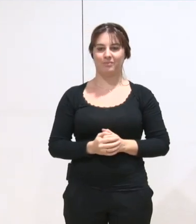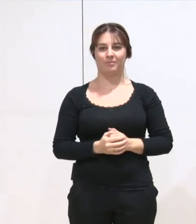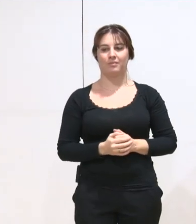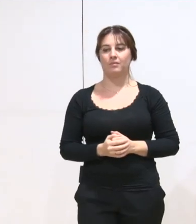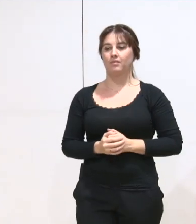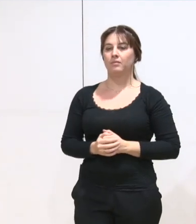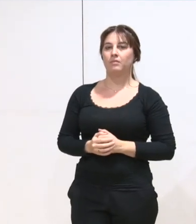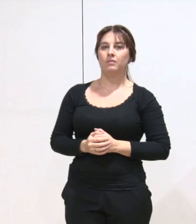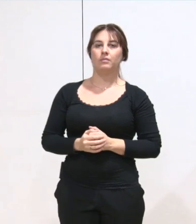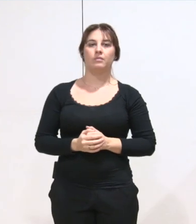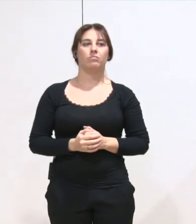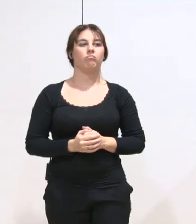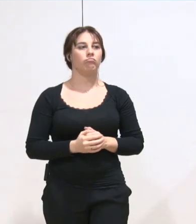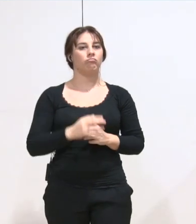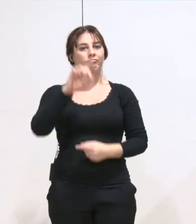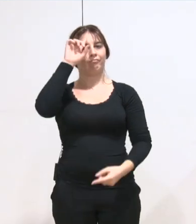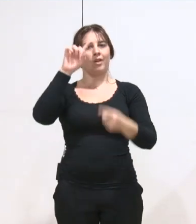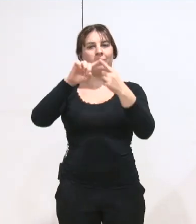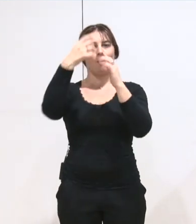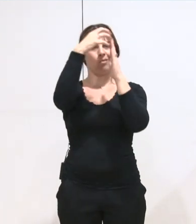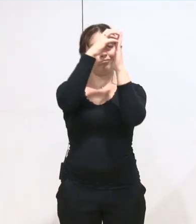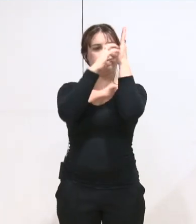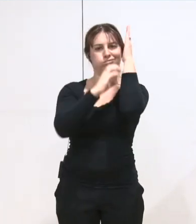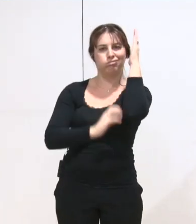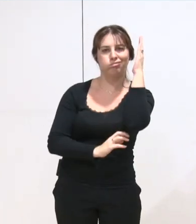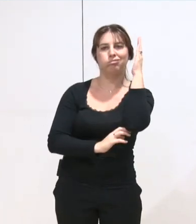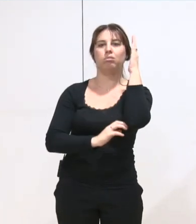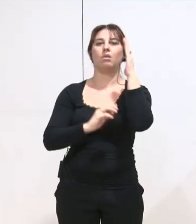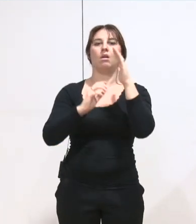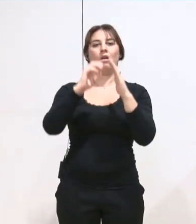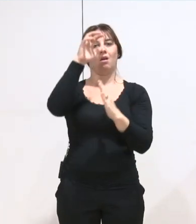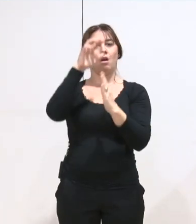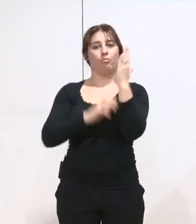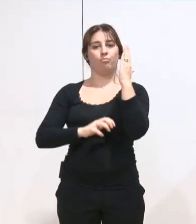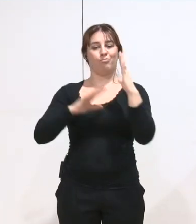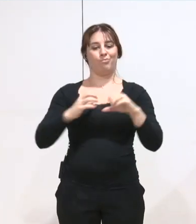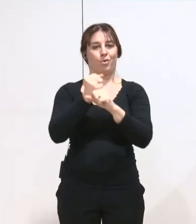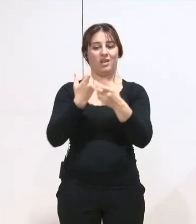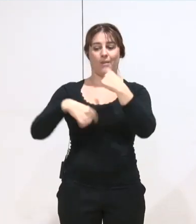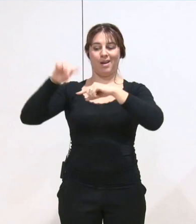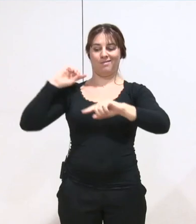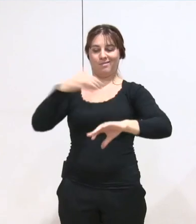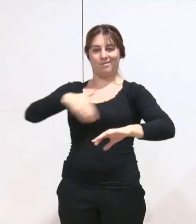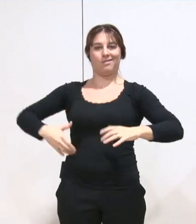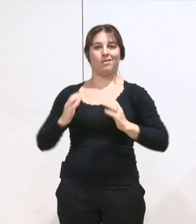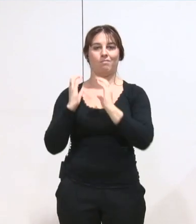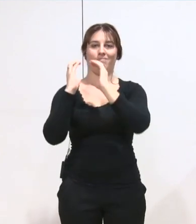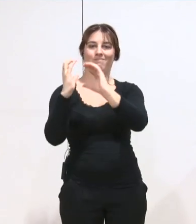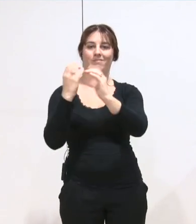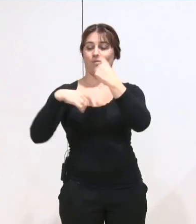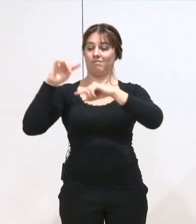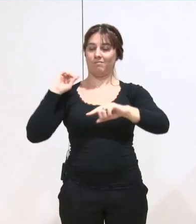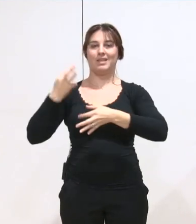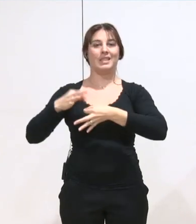Avant d'aborder les délibérations et l'approbation du procès verbal du Conseil municipal